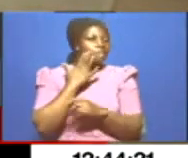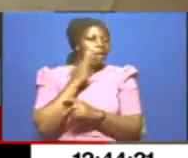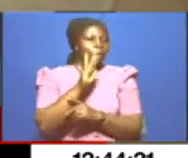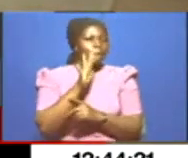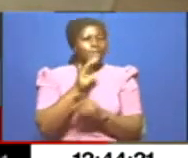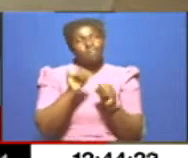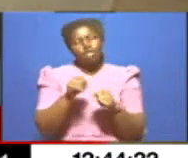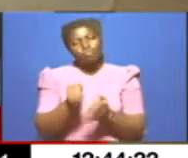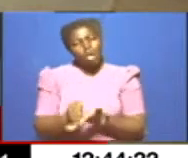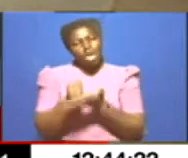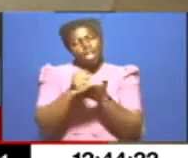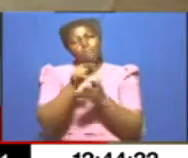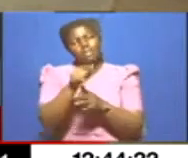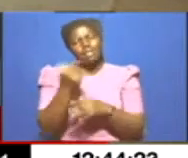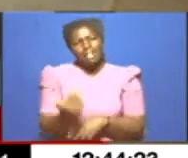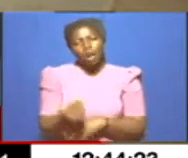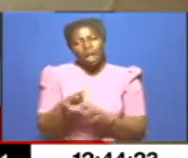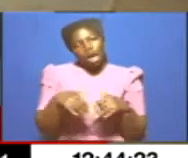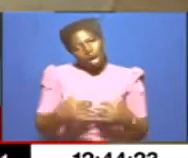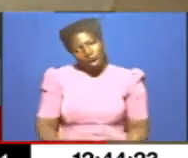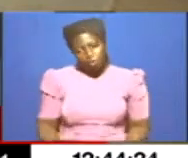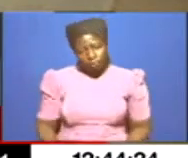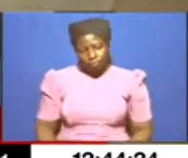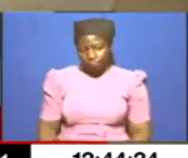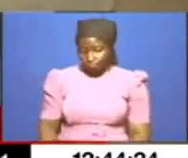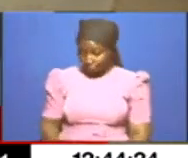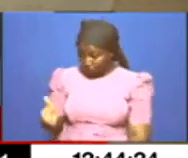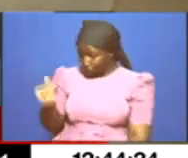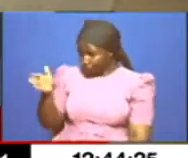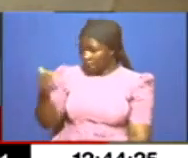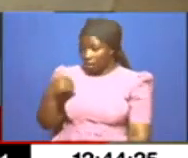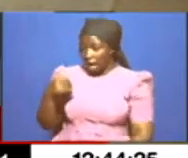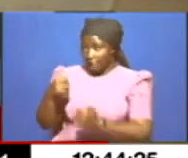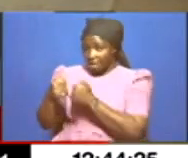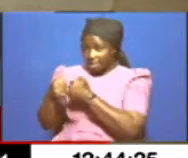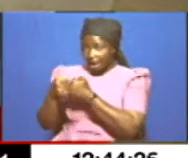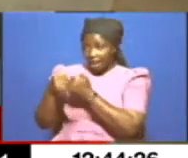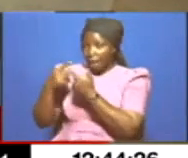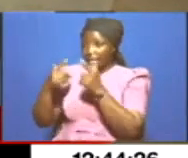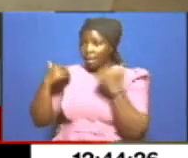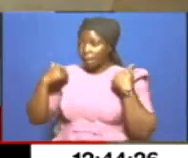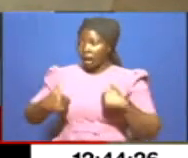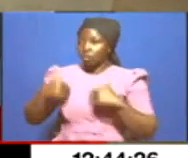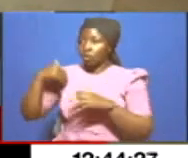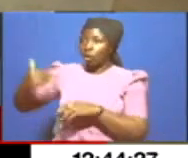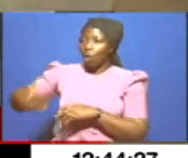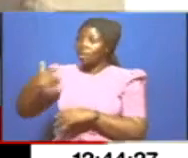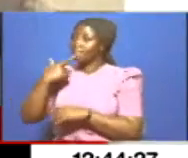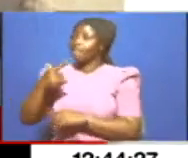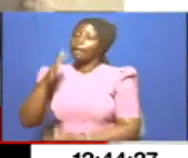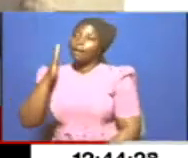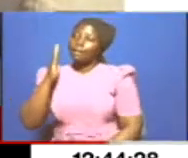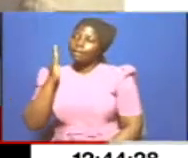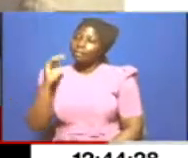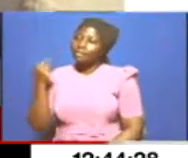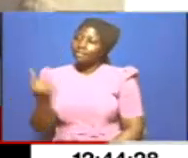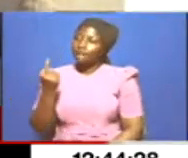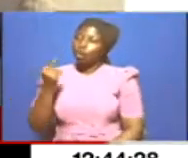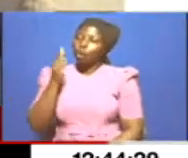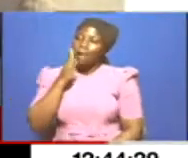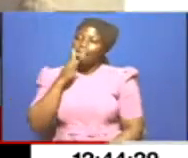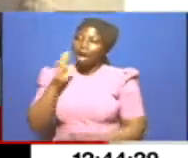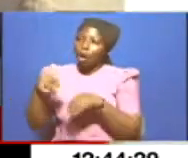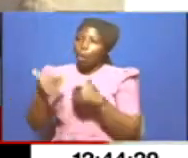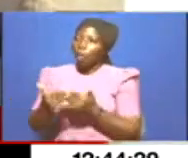amsaidie ule mtoto? Pale kuna changamoto. Lakini huwa naambia wale ambao ni single mothers ama widows,